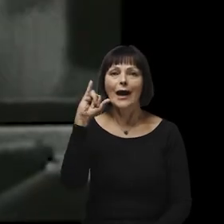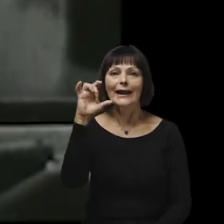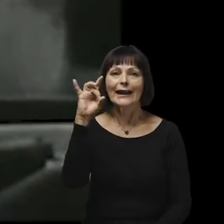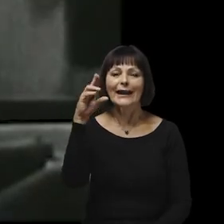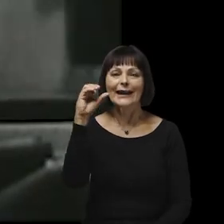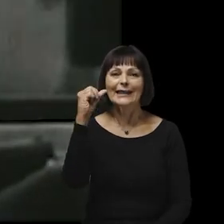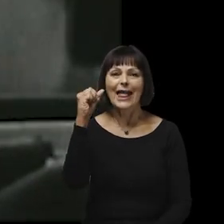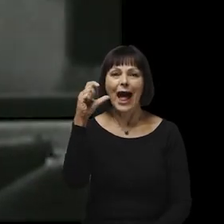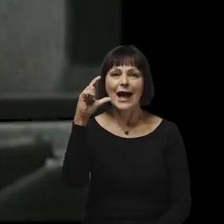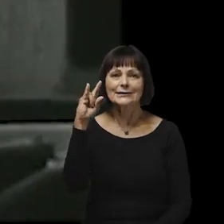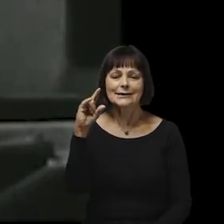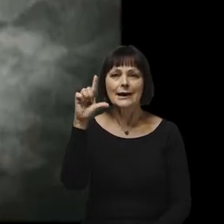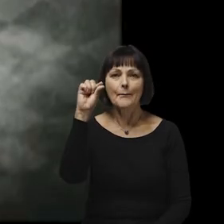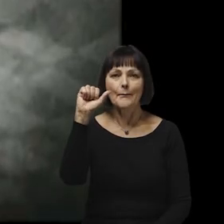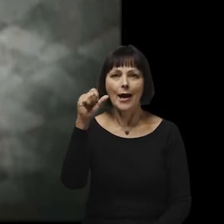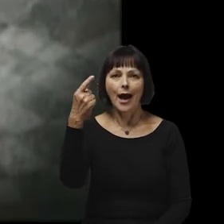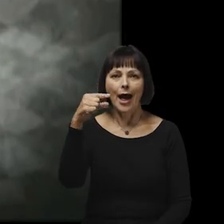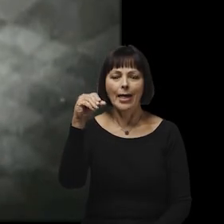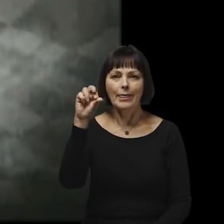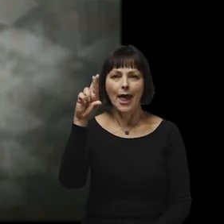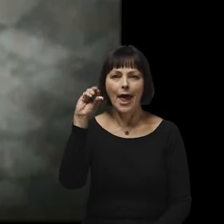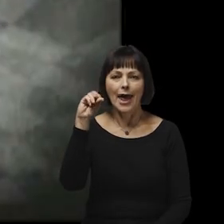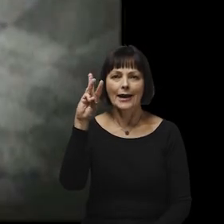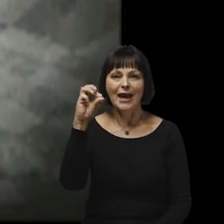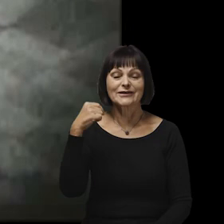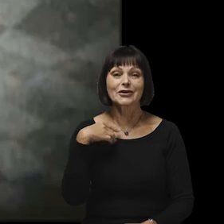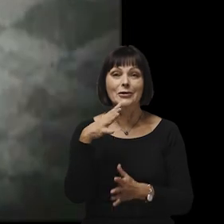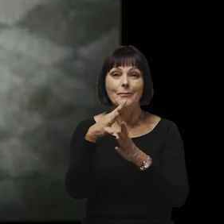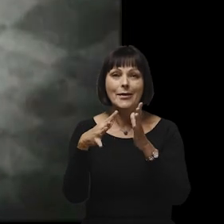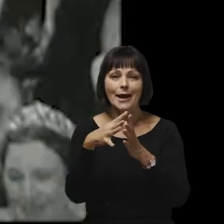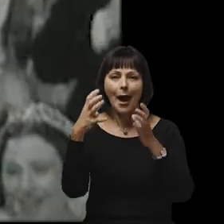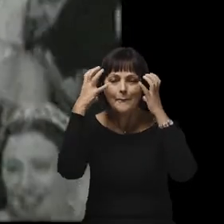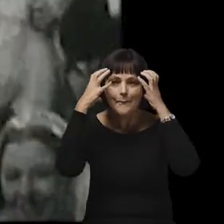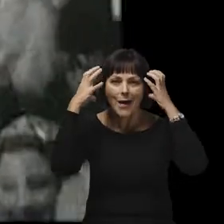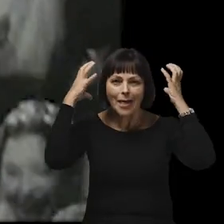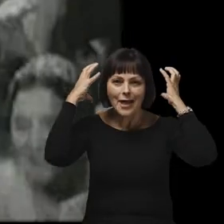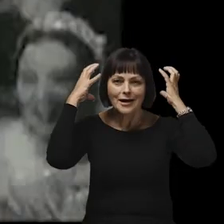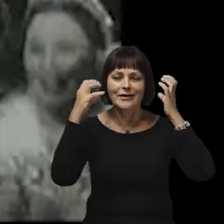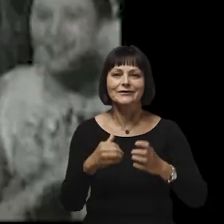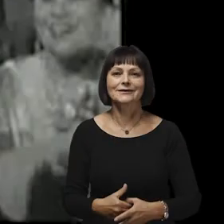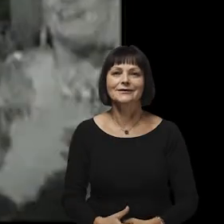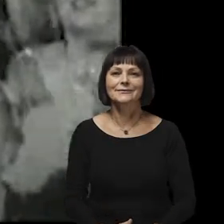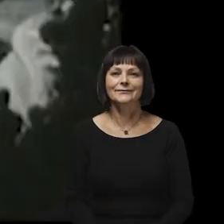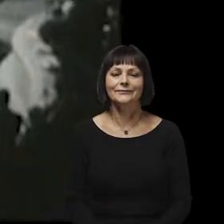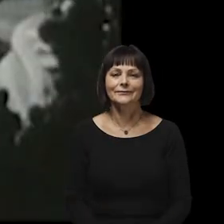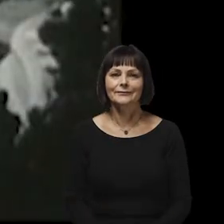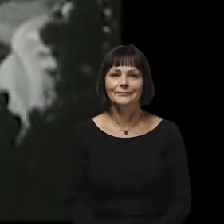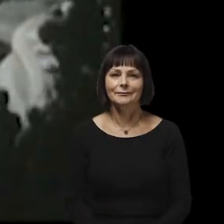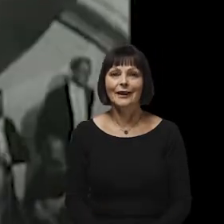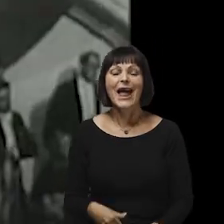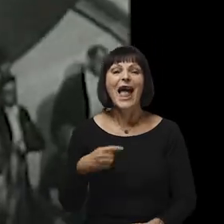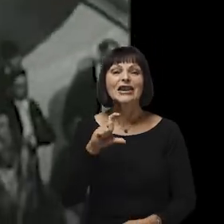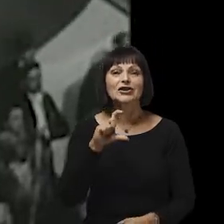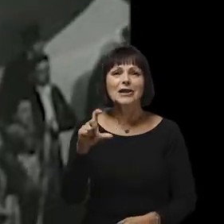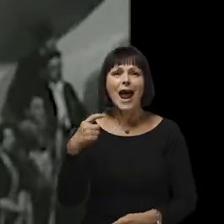The world's great pianist. One of the greatest pianists of all time. But the great poet of the piano, the master, Paderewski. W